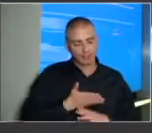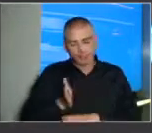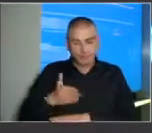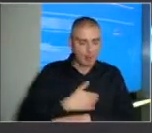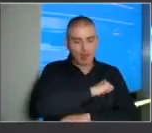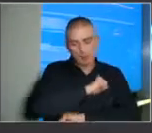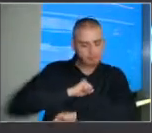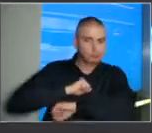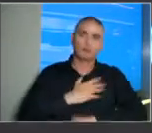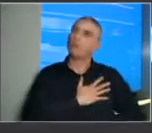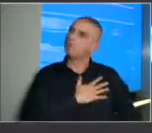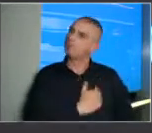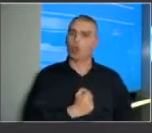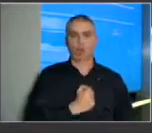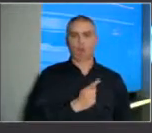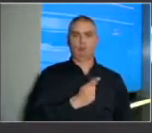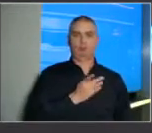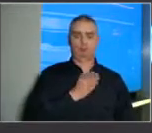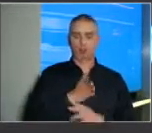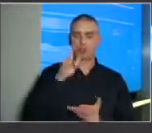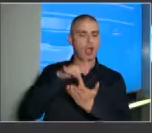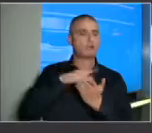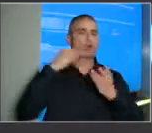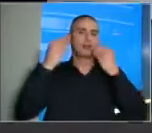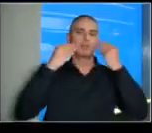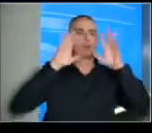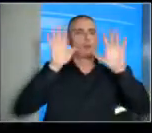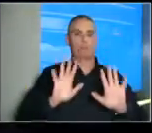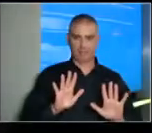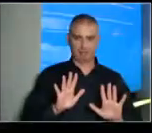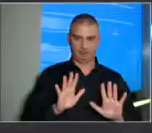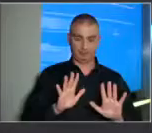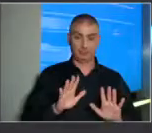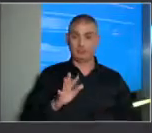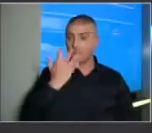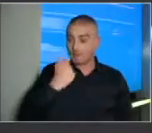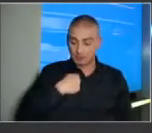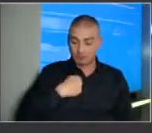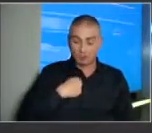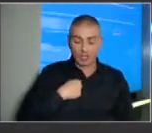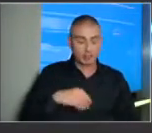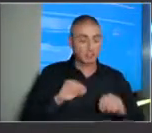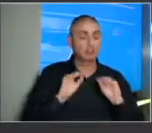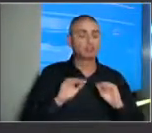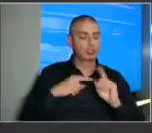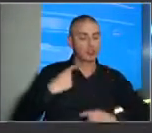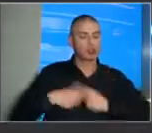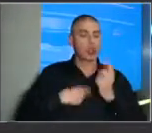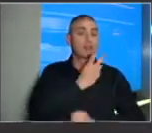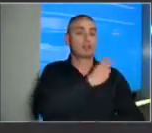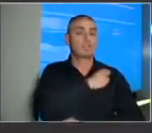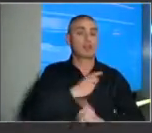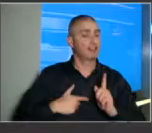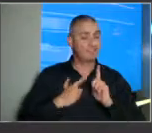דרכך באומץ ובנחישות בין עמדות האיפור באולפני הטלוויזיה. בשעה שאני הכשרתי דורות של מפקדים